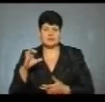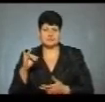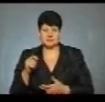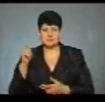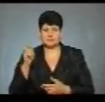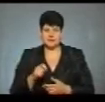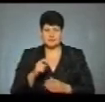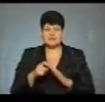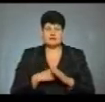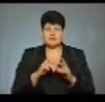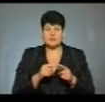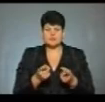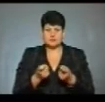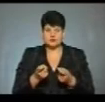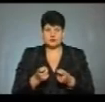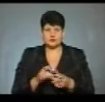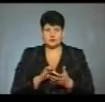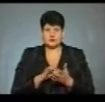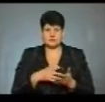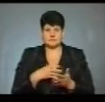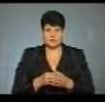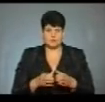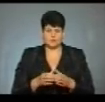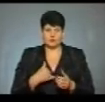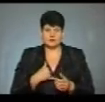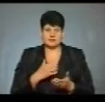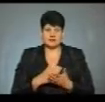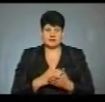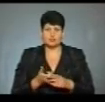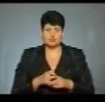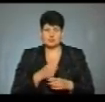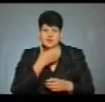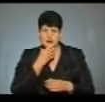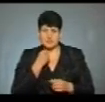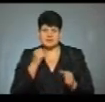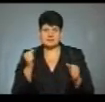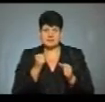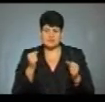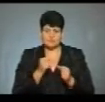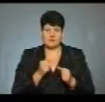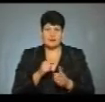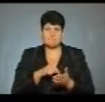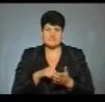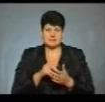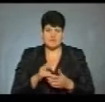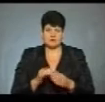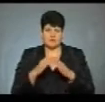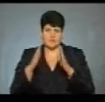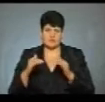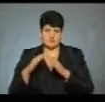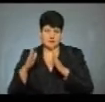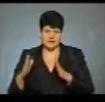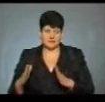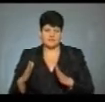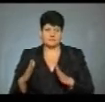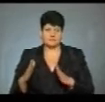як залучити туристів у свою громаду. У нас є дуже гарне зимове містечко, ілюмінація дуже красива, хатки такі під